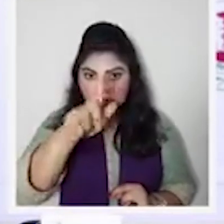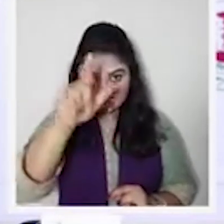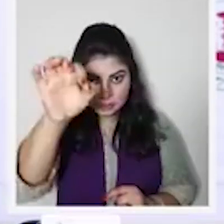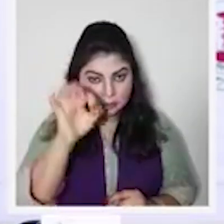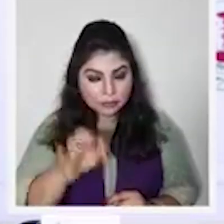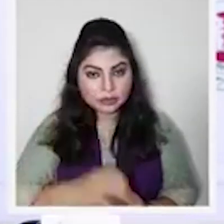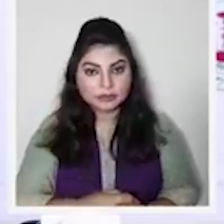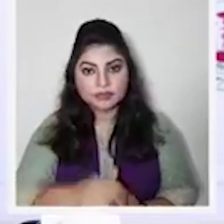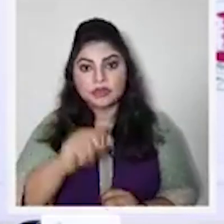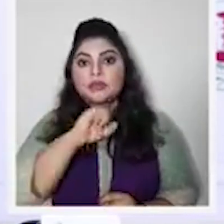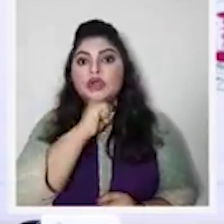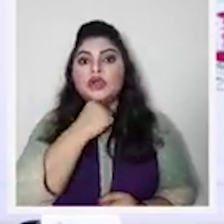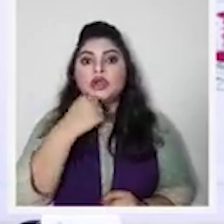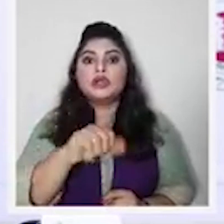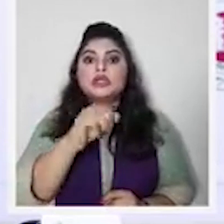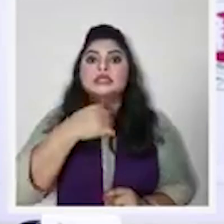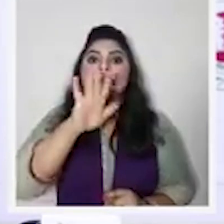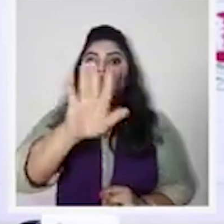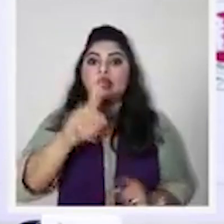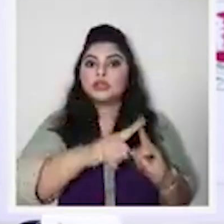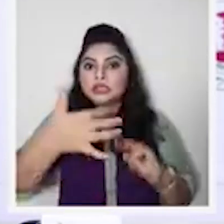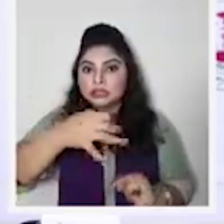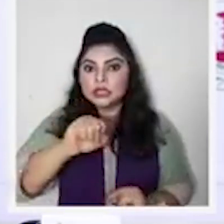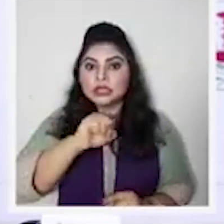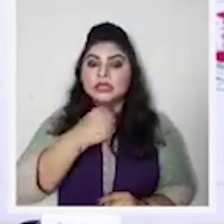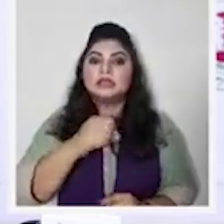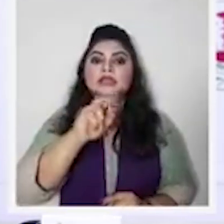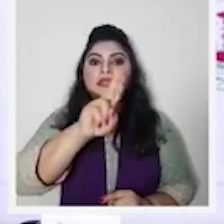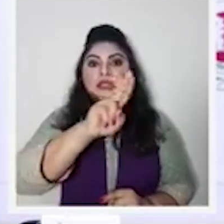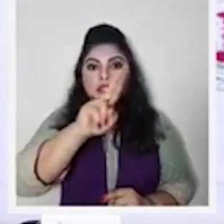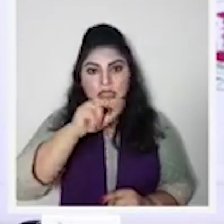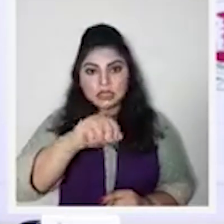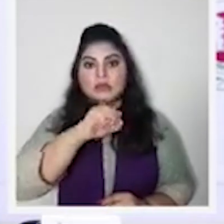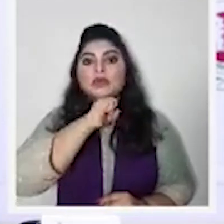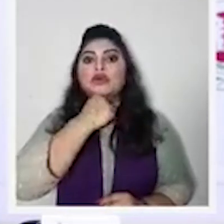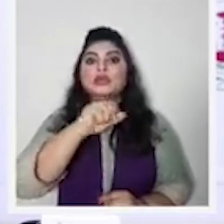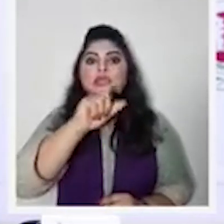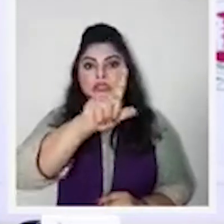6.97%, 41-50 367 14.22%,